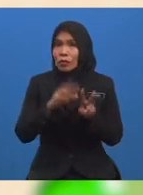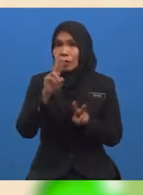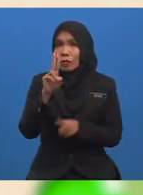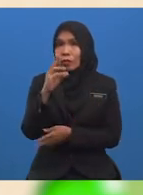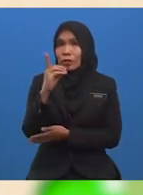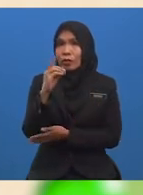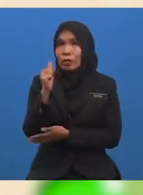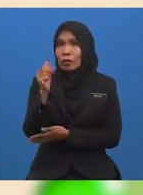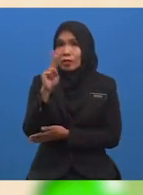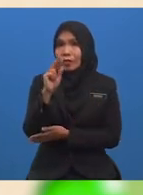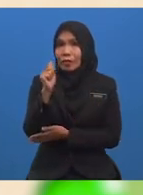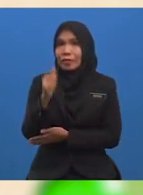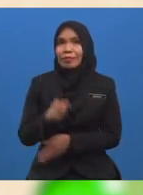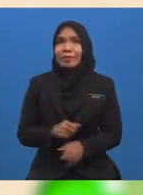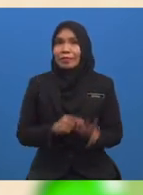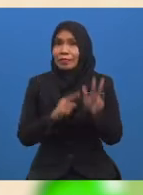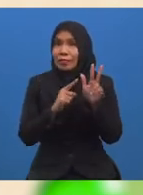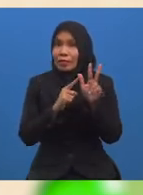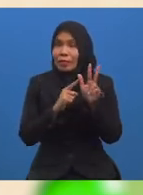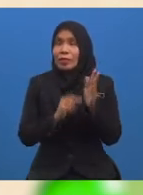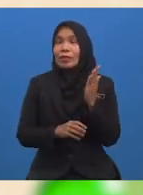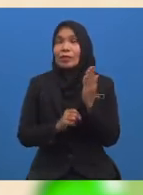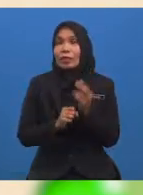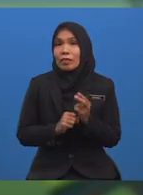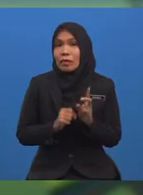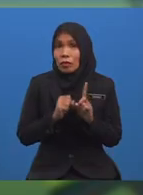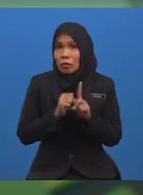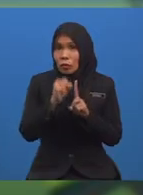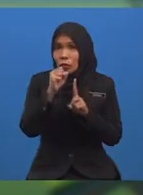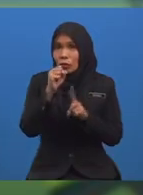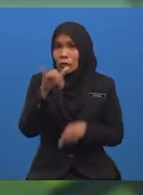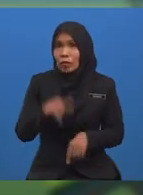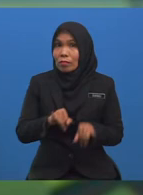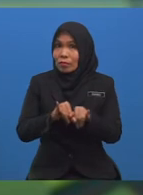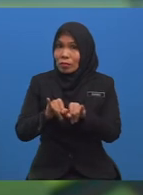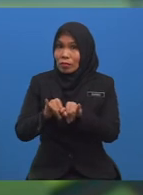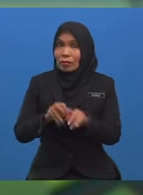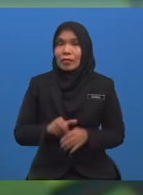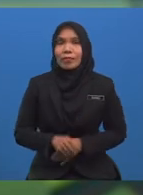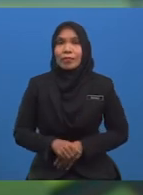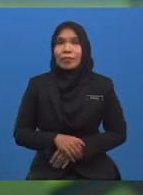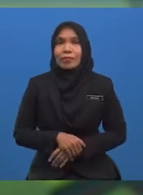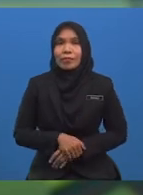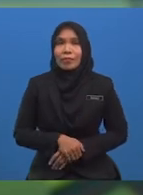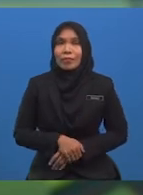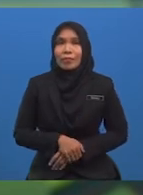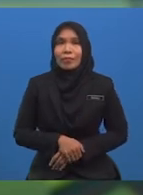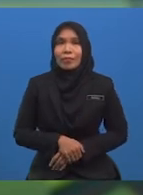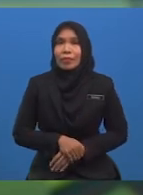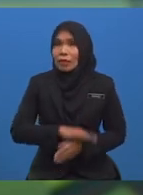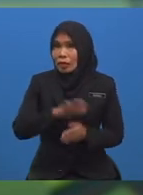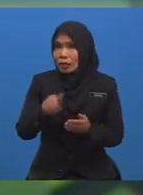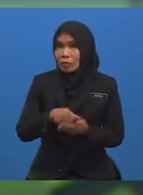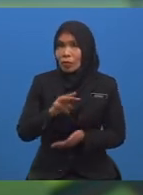udara. Ketiga, suhu yang sesuai. Cikgu harap kali ini semua murid-murid